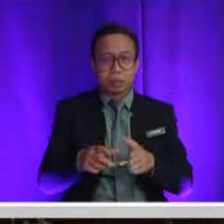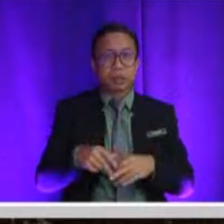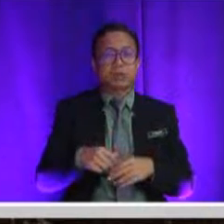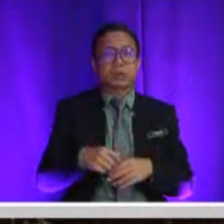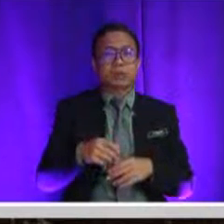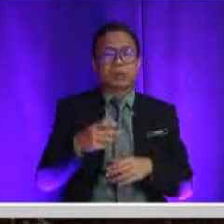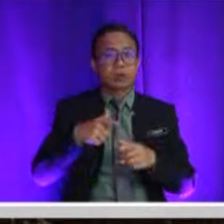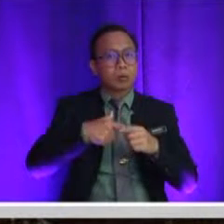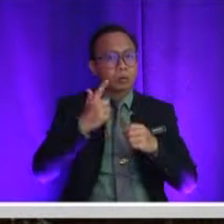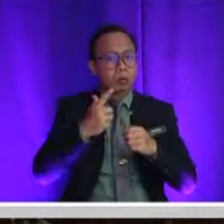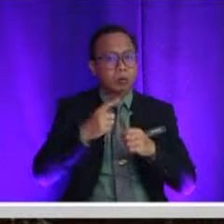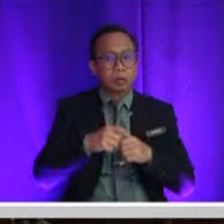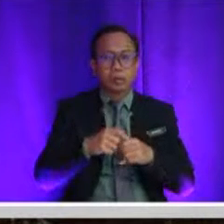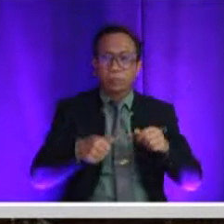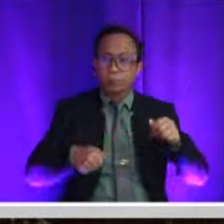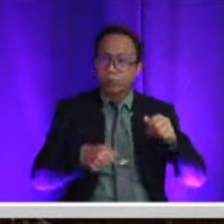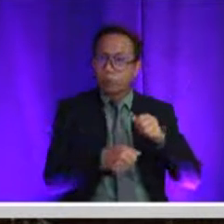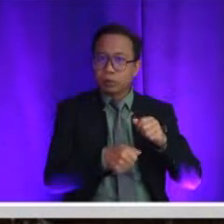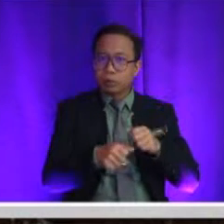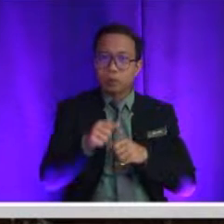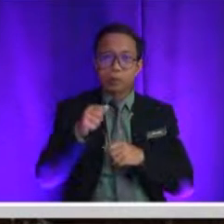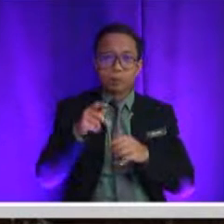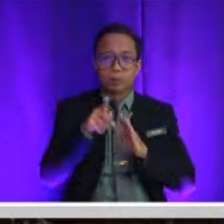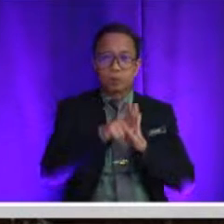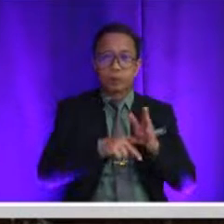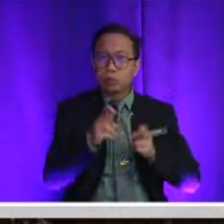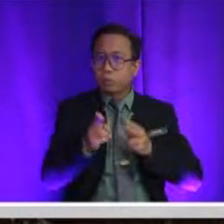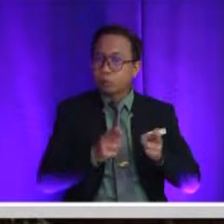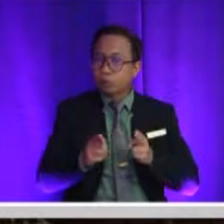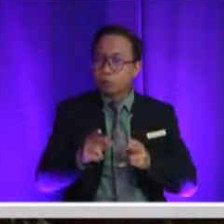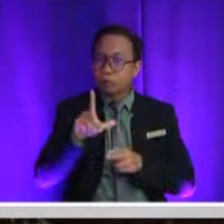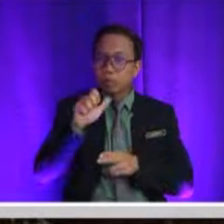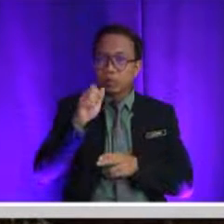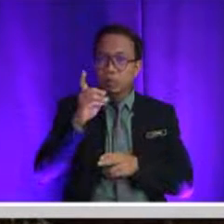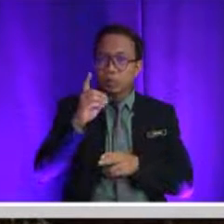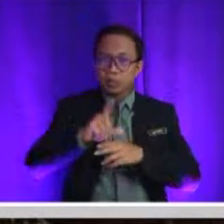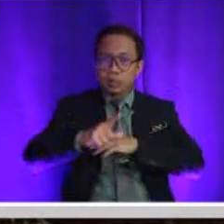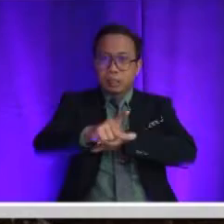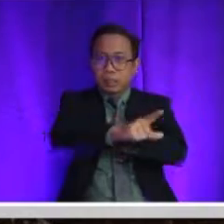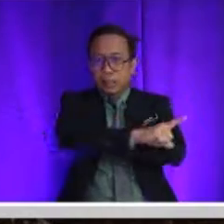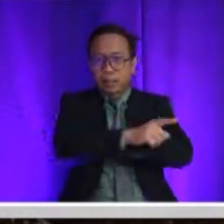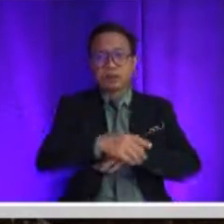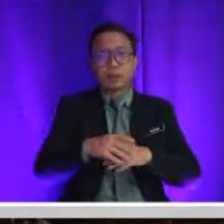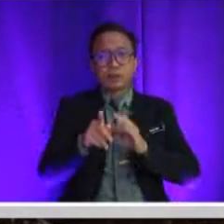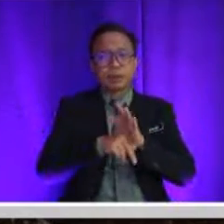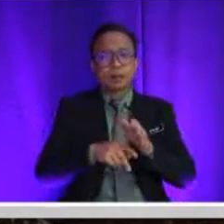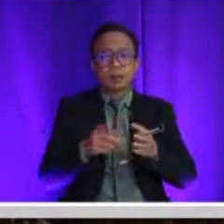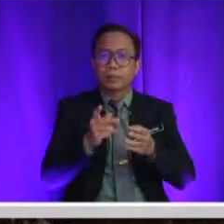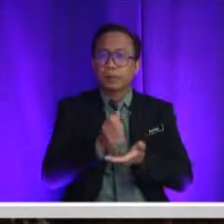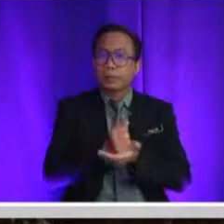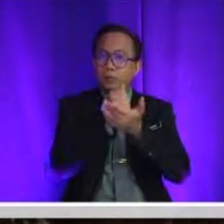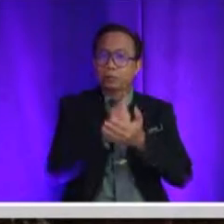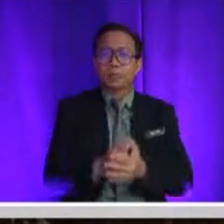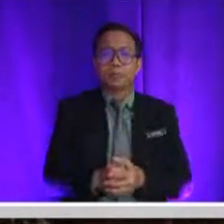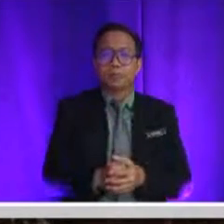yaitu ekonomis membunuh atau mau ke pengurus ladang Epic Ajun Edition pengurus sedang pingsan dan pembantunya Christian